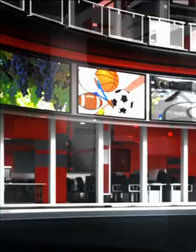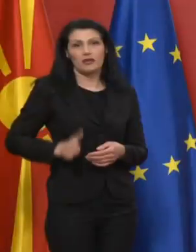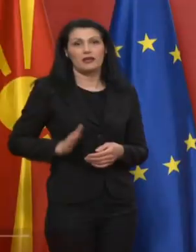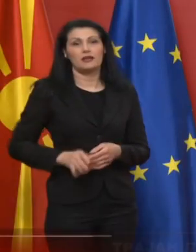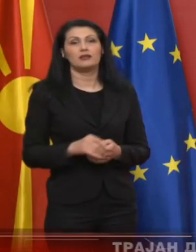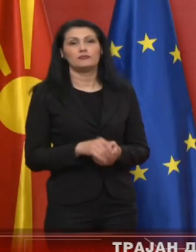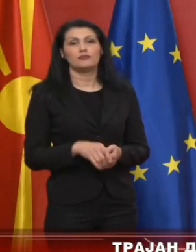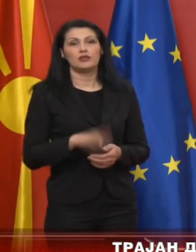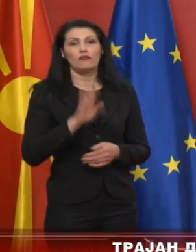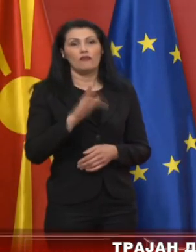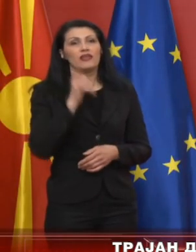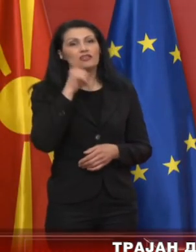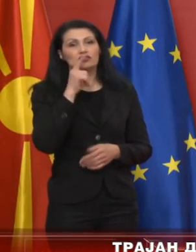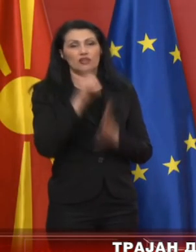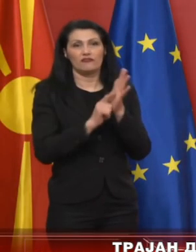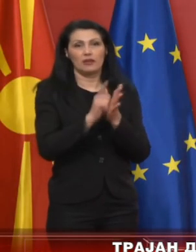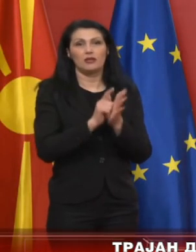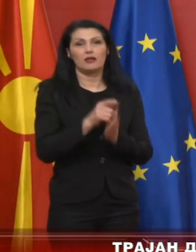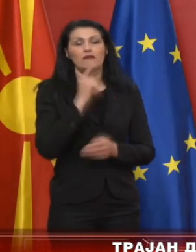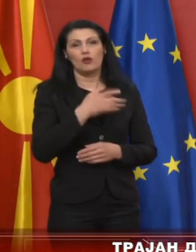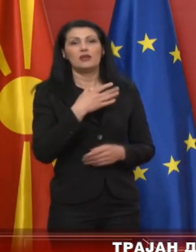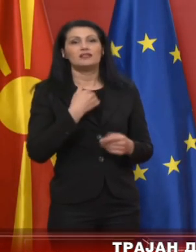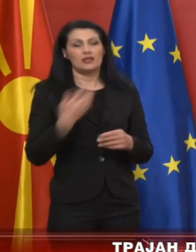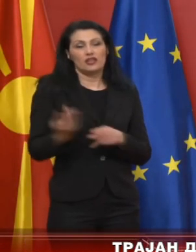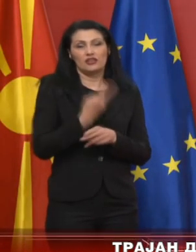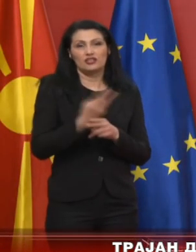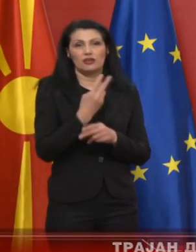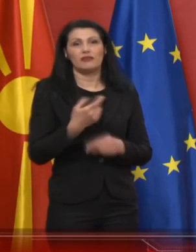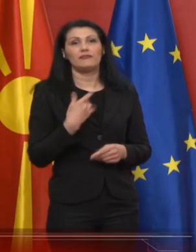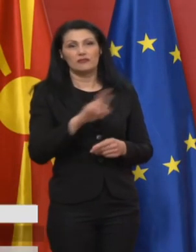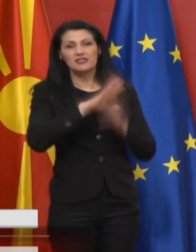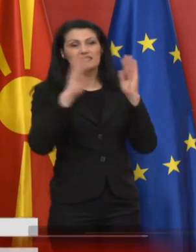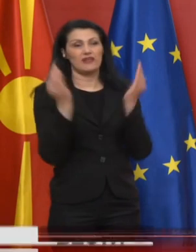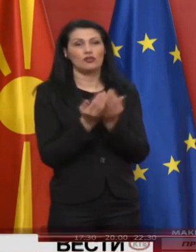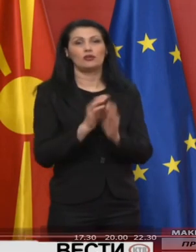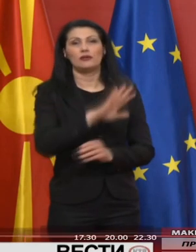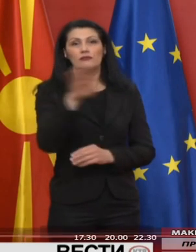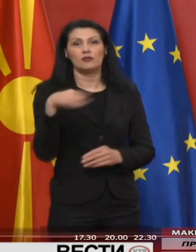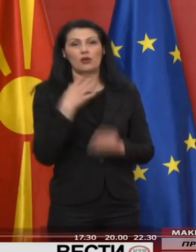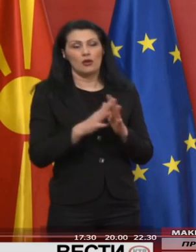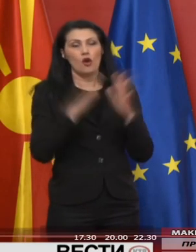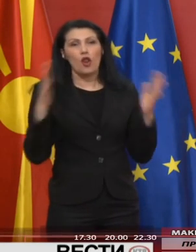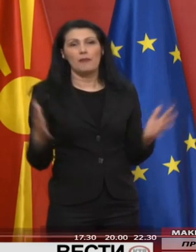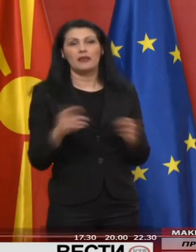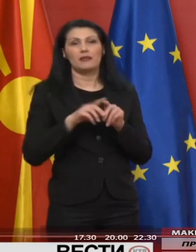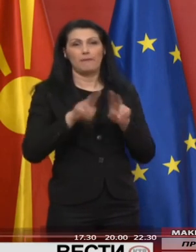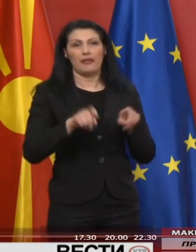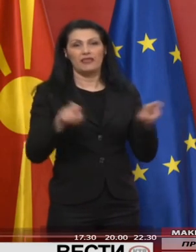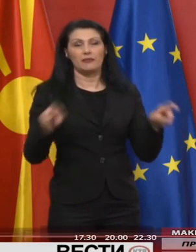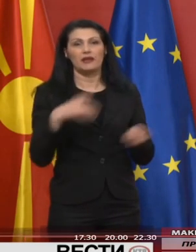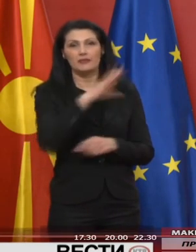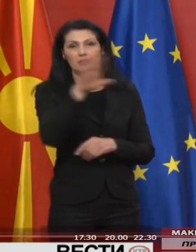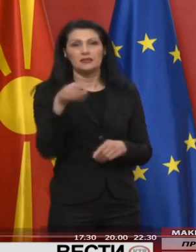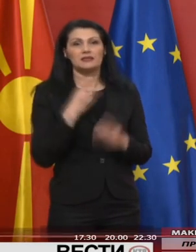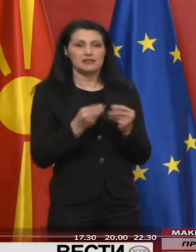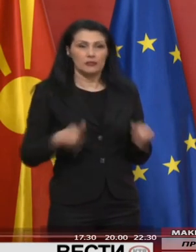обраќање. Во овие тешки времења во кои се наоѓа нашата земја и светот поради глобалната пандемија,